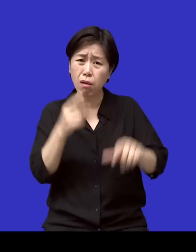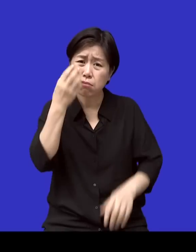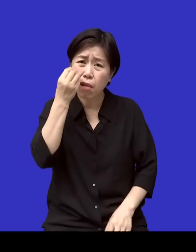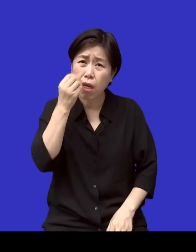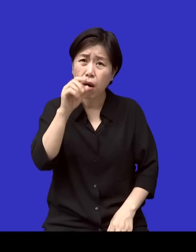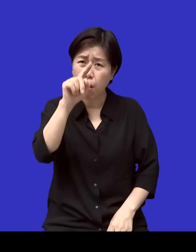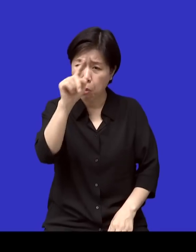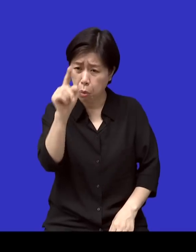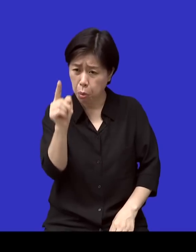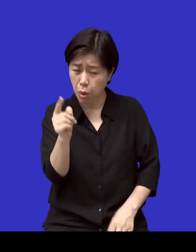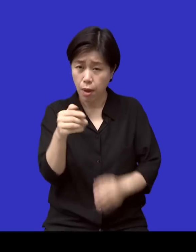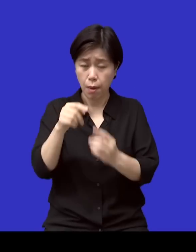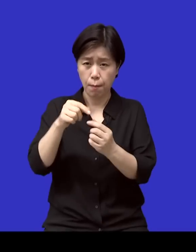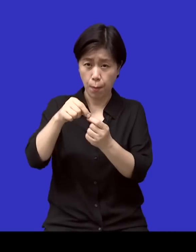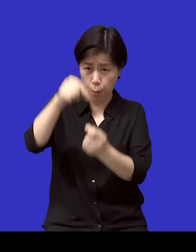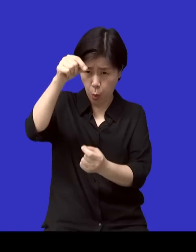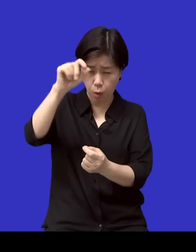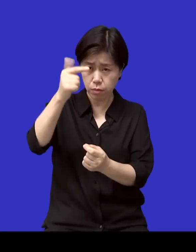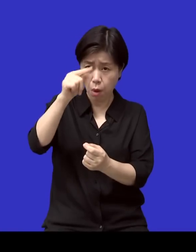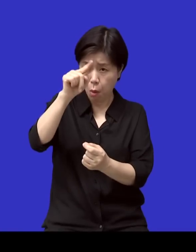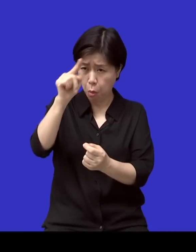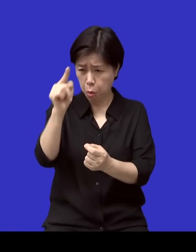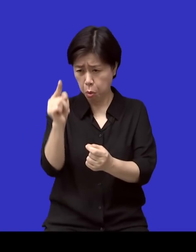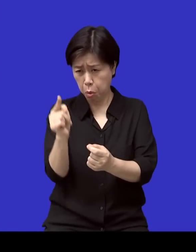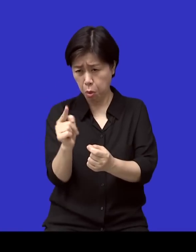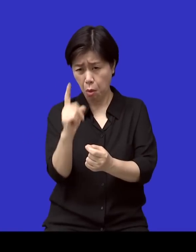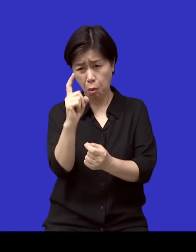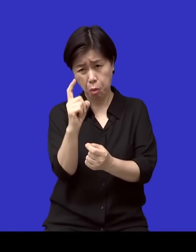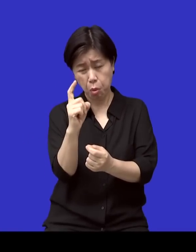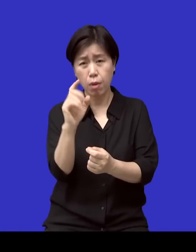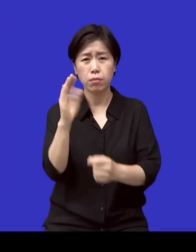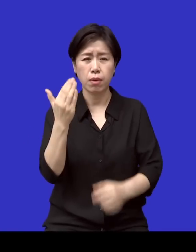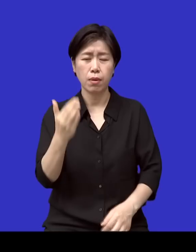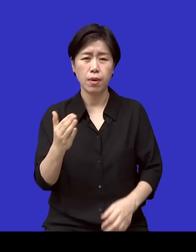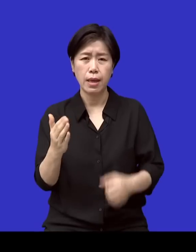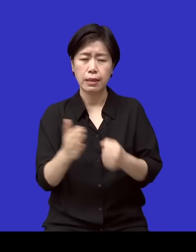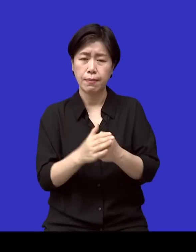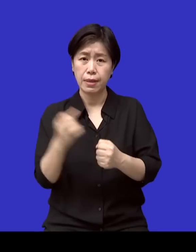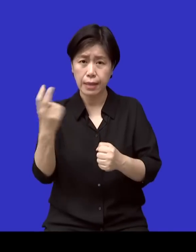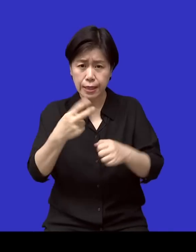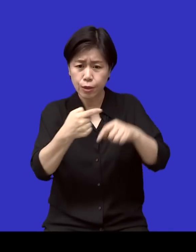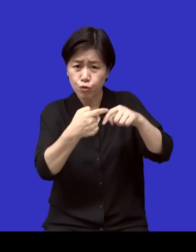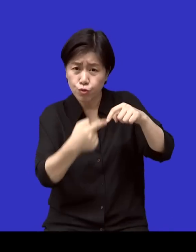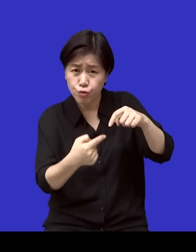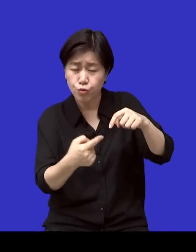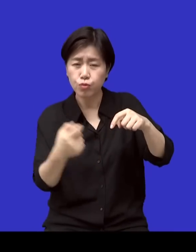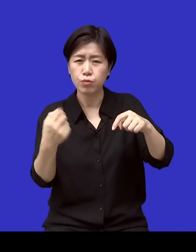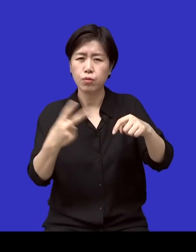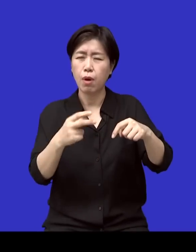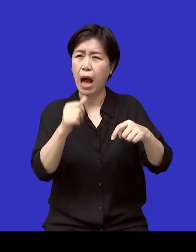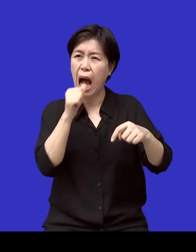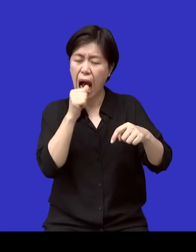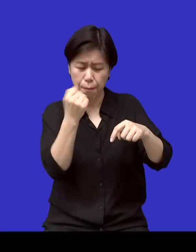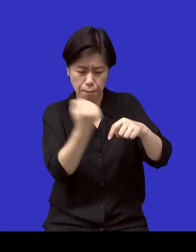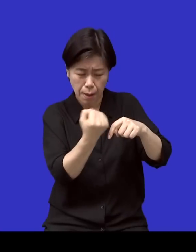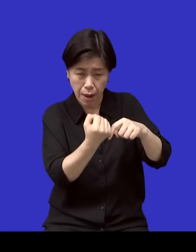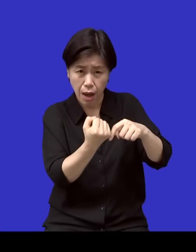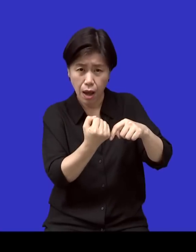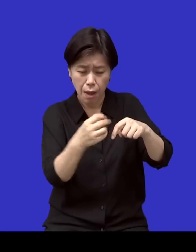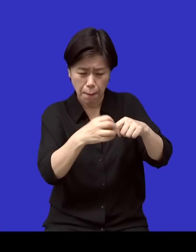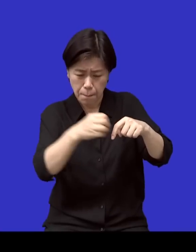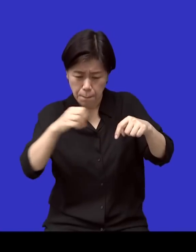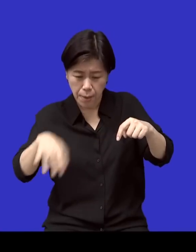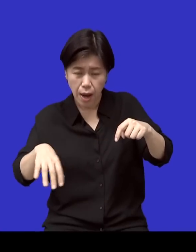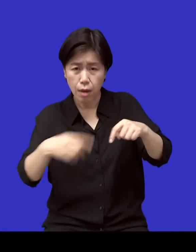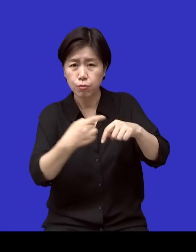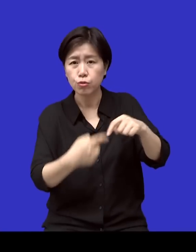했어요. 그리고 못과 판을 여기다가 박았는데 그거 빼는 수술까지 총 수술을 3번 했어요.